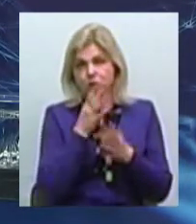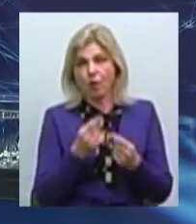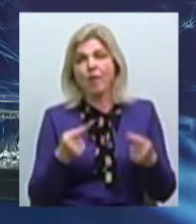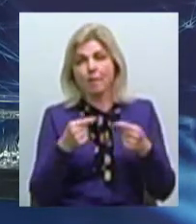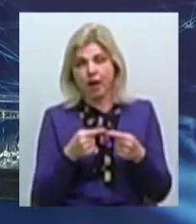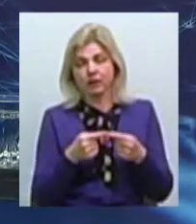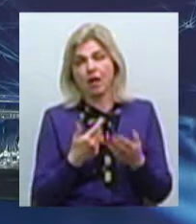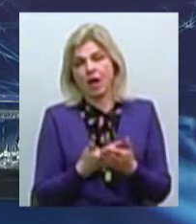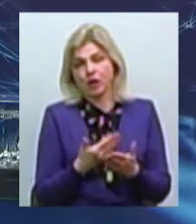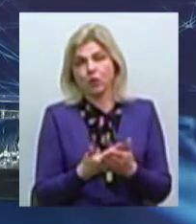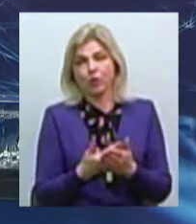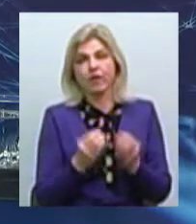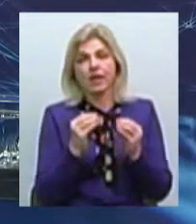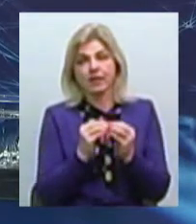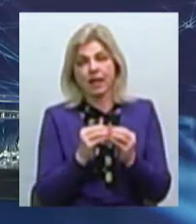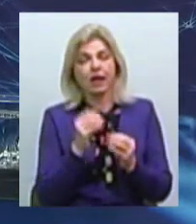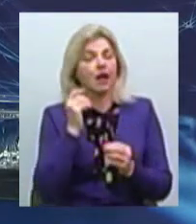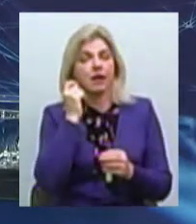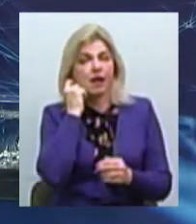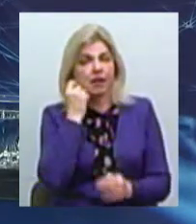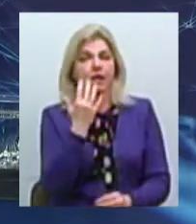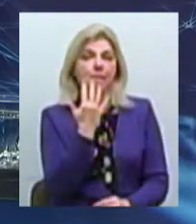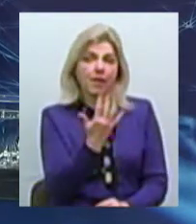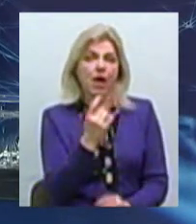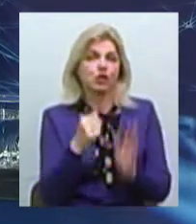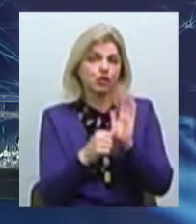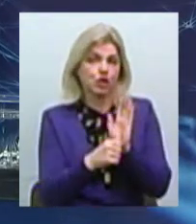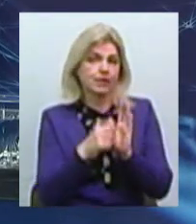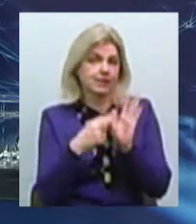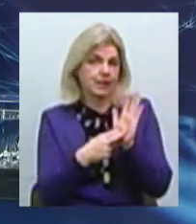ориентировочную лет пять шесть семь назад